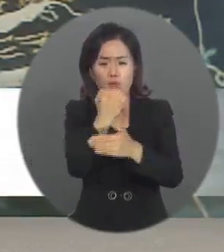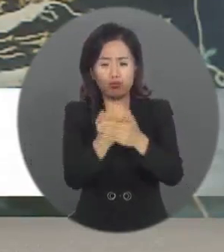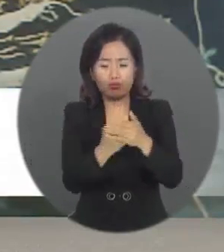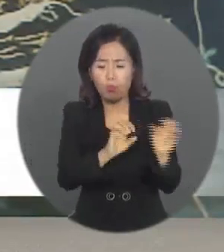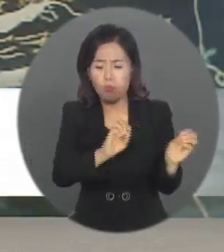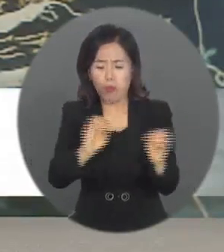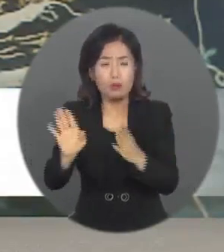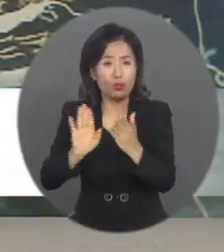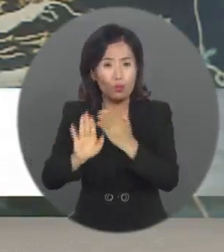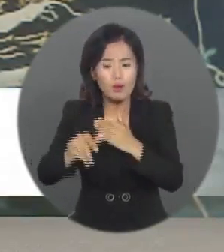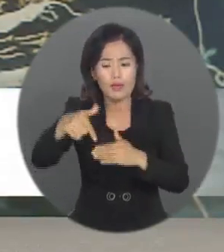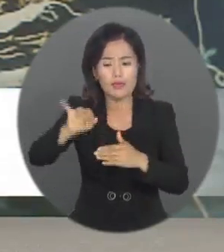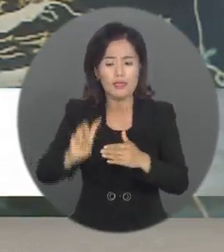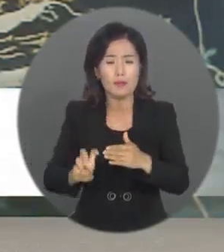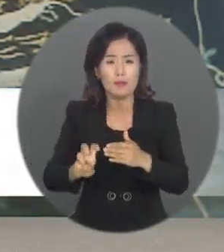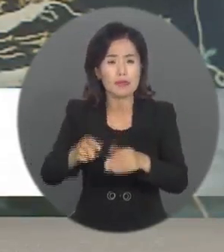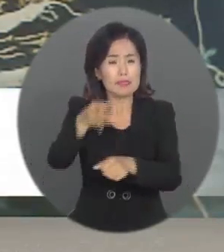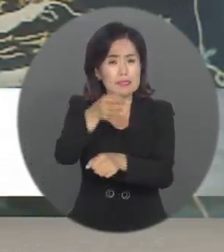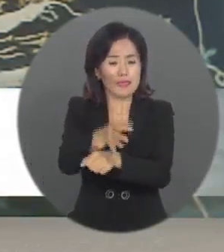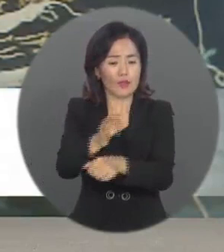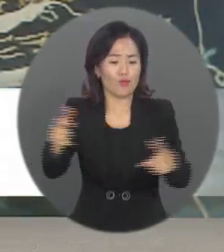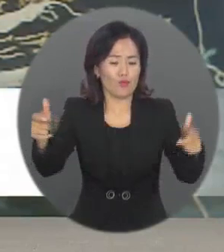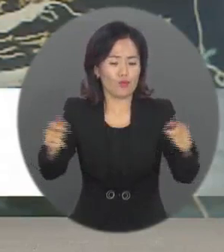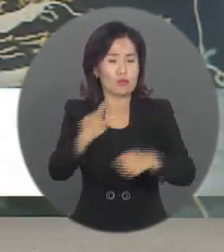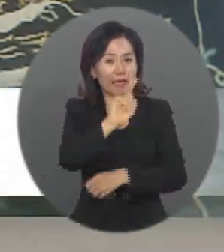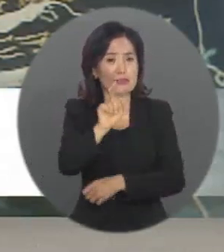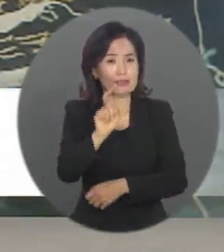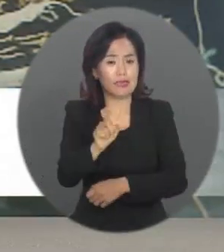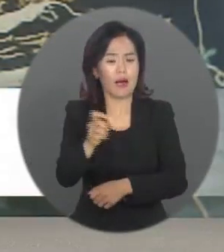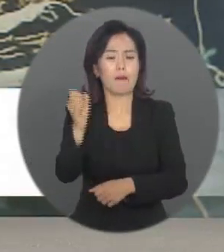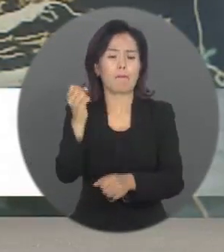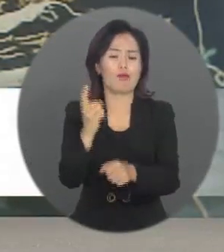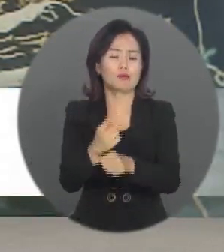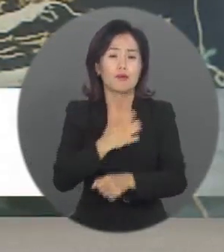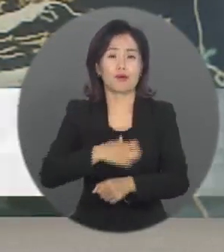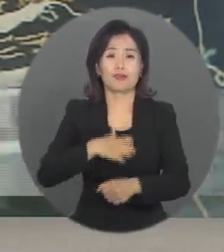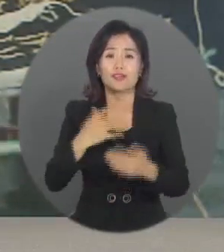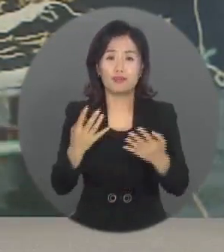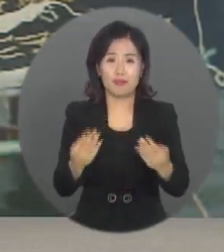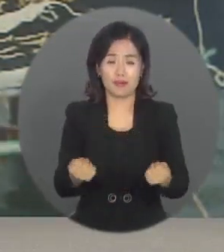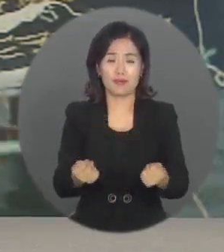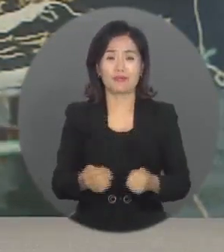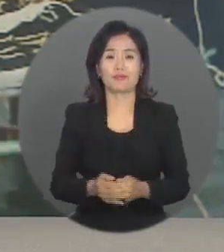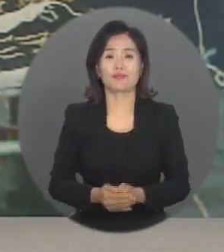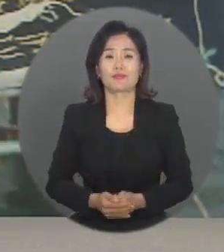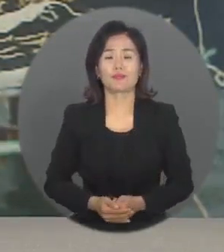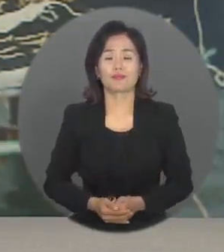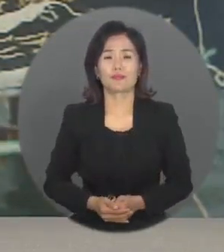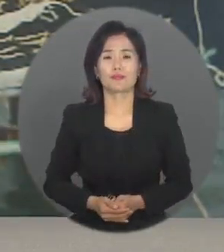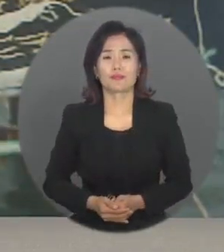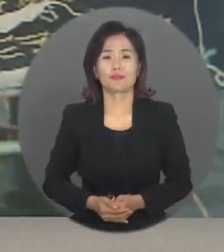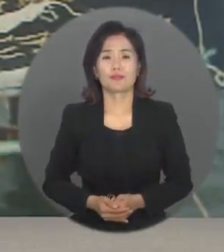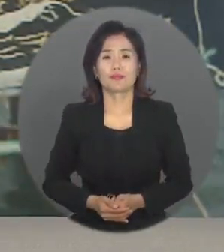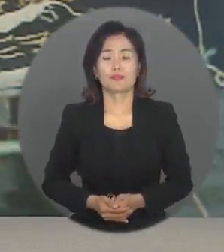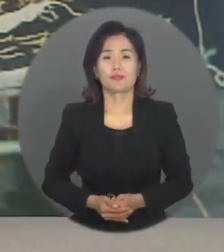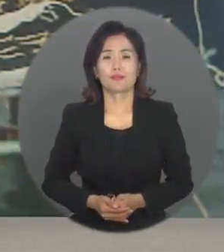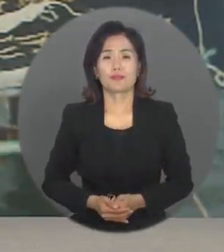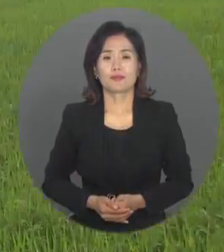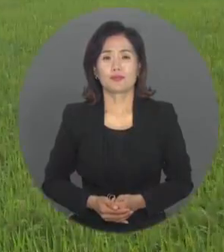이후로 김 소비가 줄어들진 않을지 어민들은 벌써부터 걱정이 크다고 합니다. 이어서 박종호 기자가 취재했습니다.